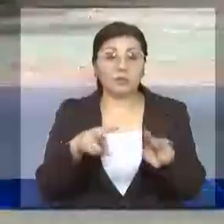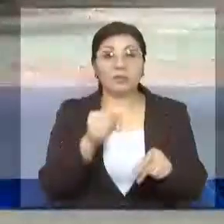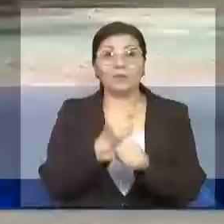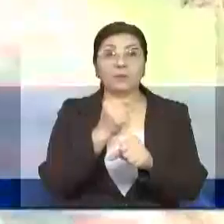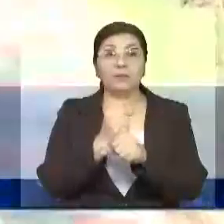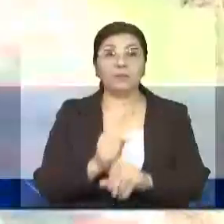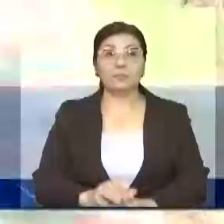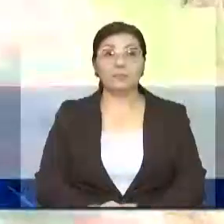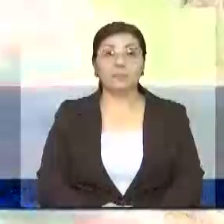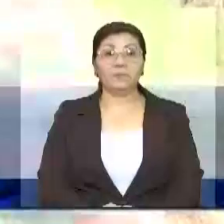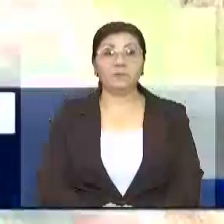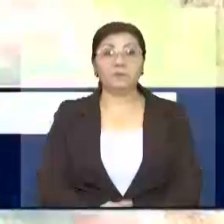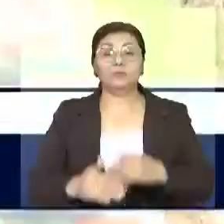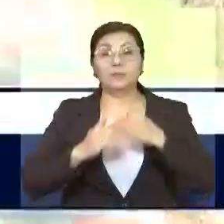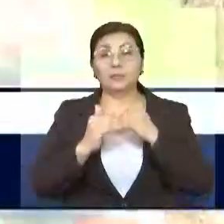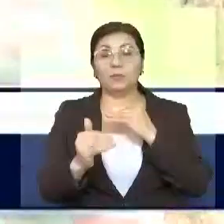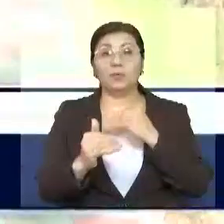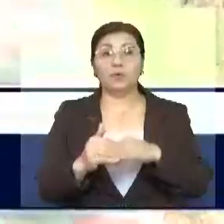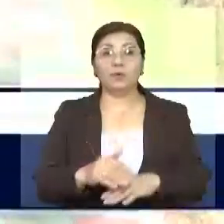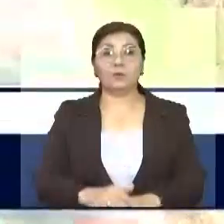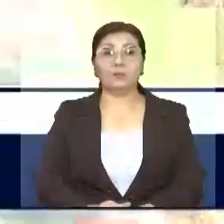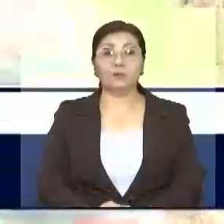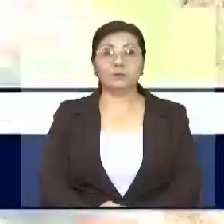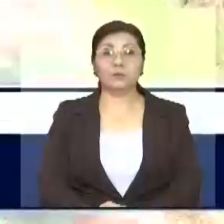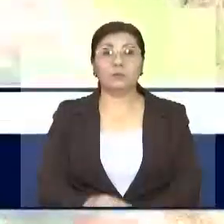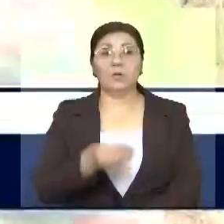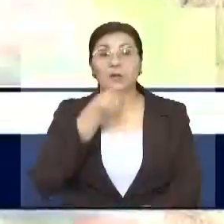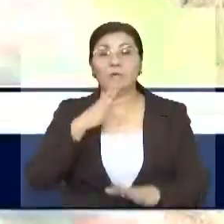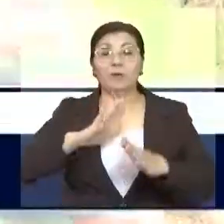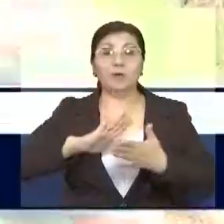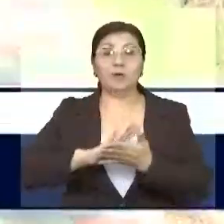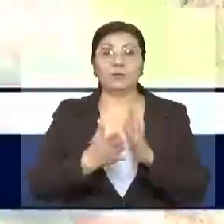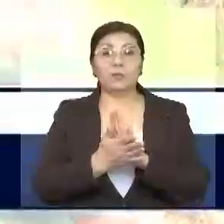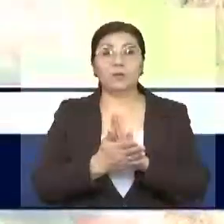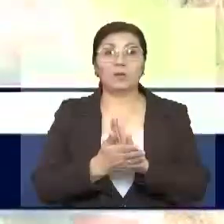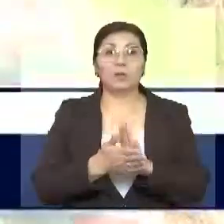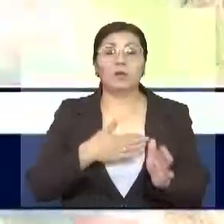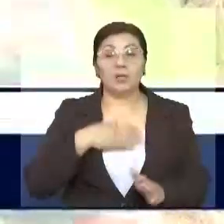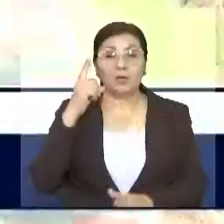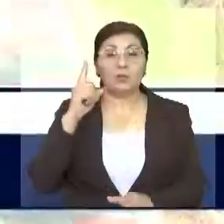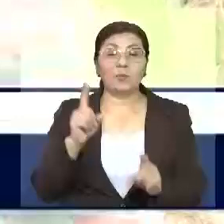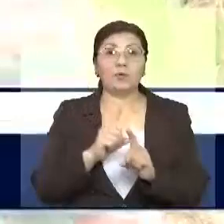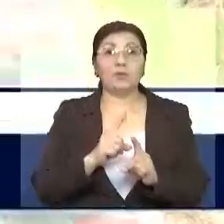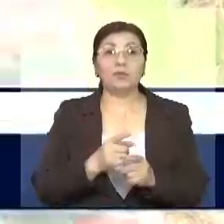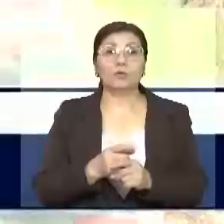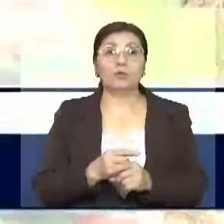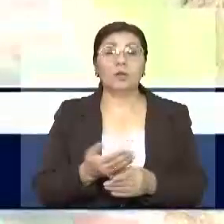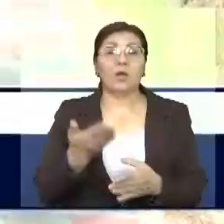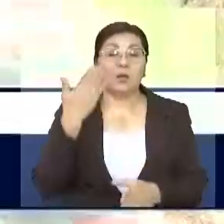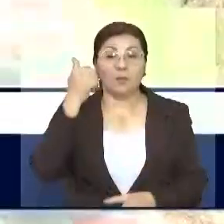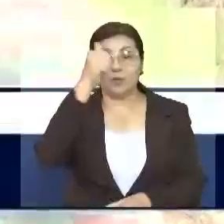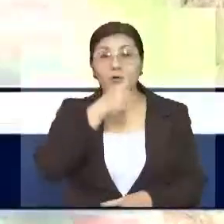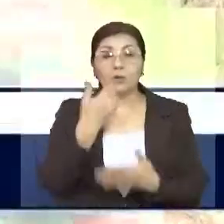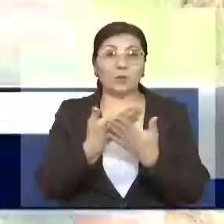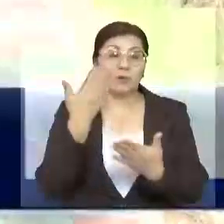работы поле в хорошем состоянии я думаю потому что поле сделали год Том назад